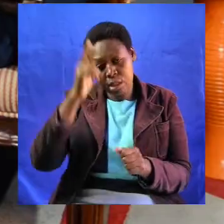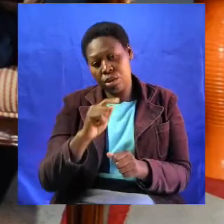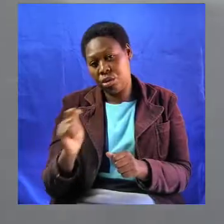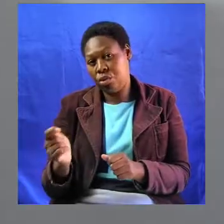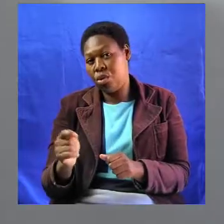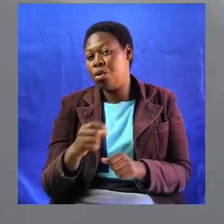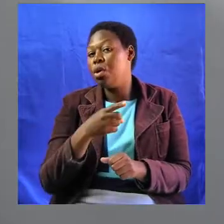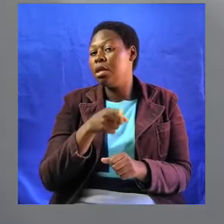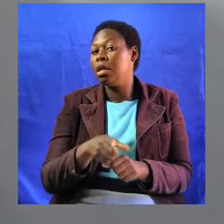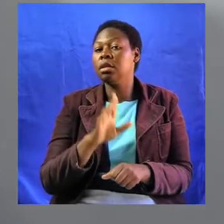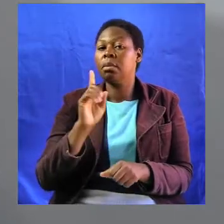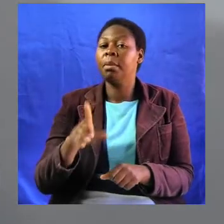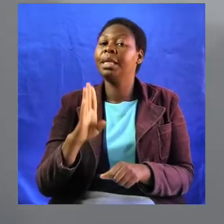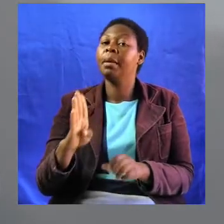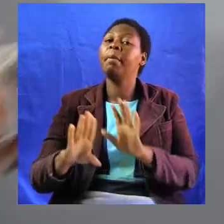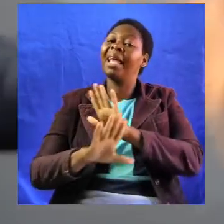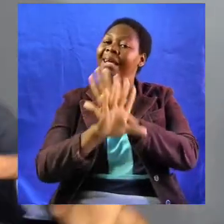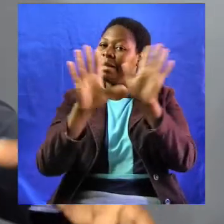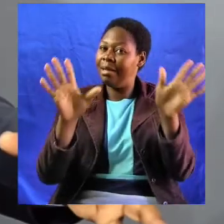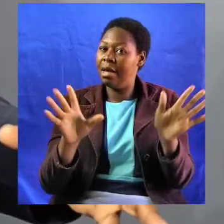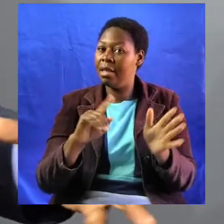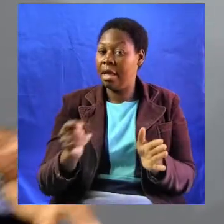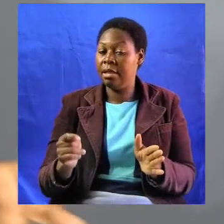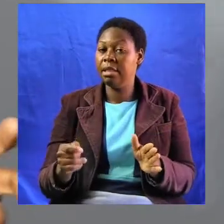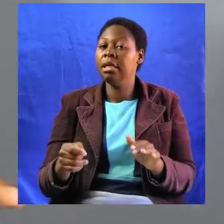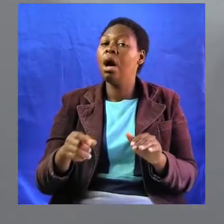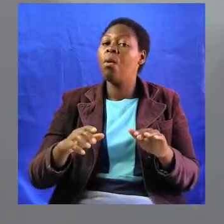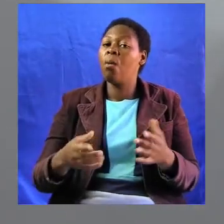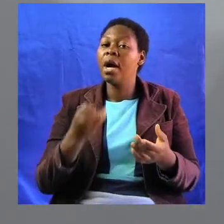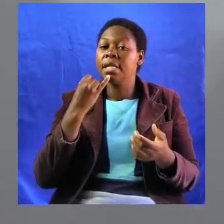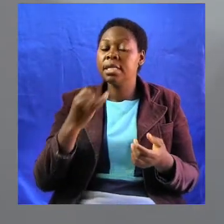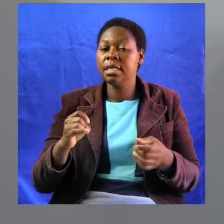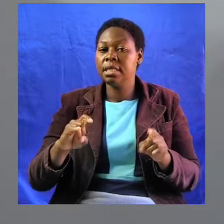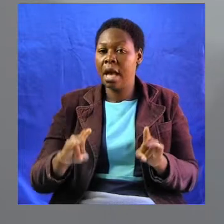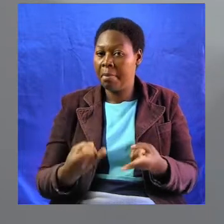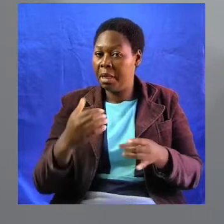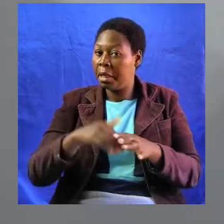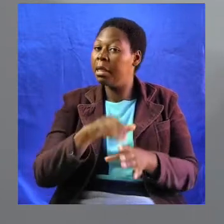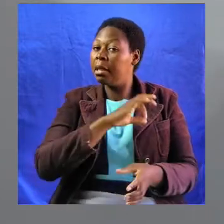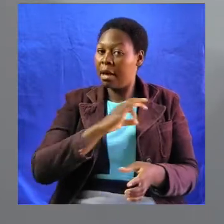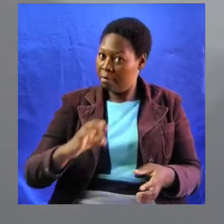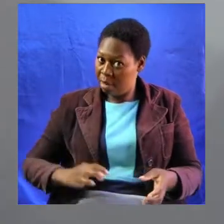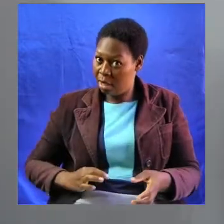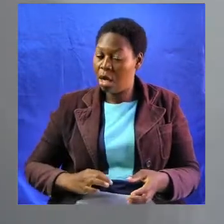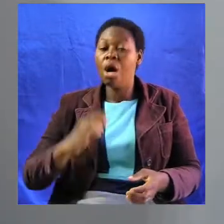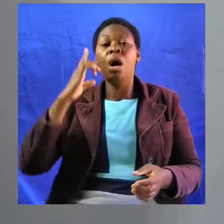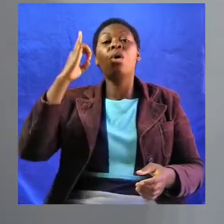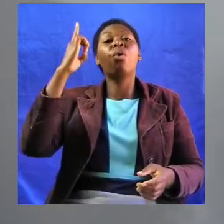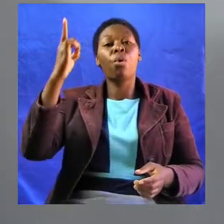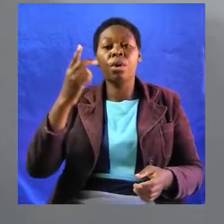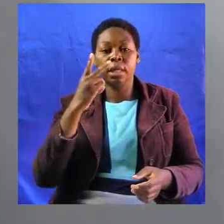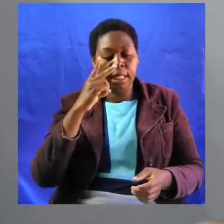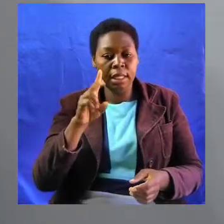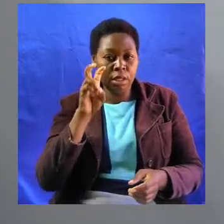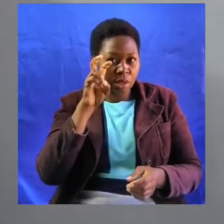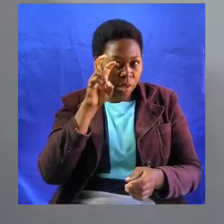kuvateereri kuti even kakuranwa kanoitwa dzihurumende. Mwari anotori nekakudongorera